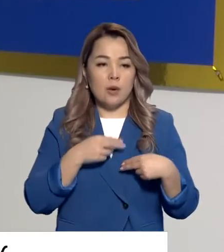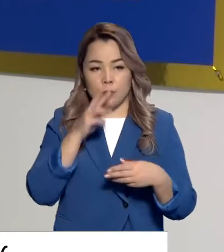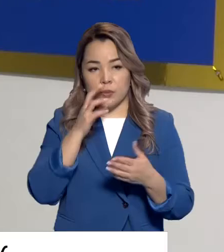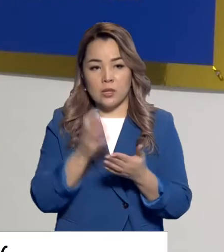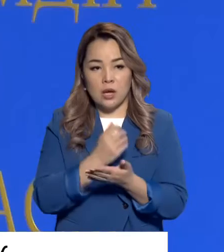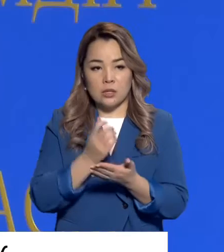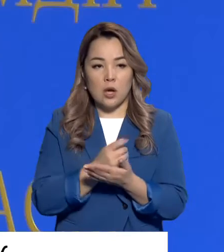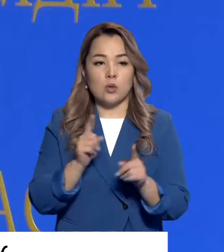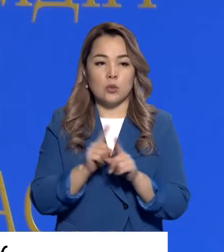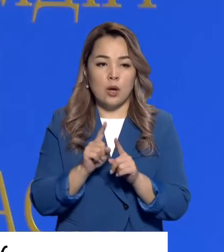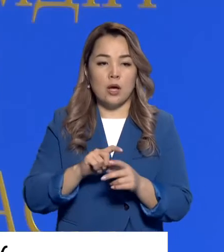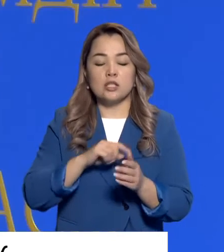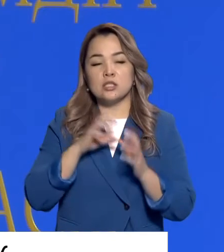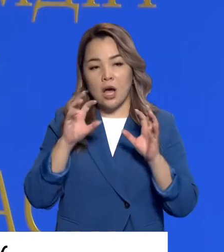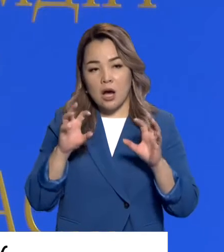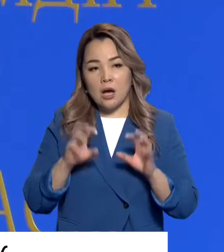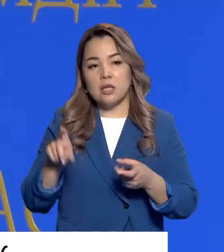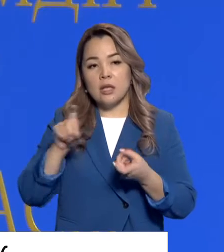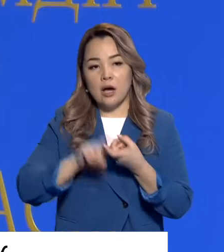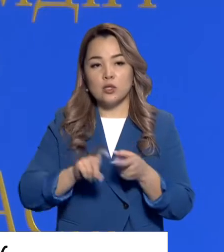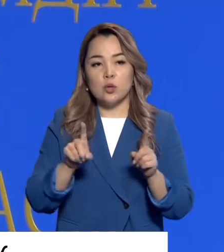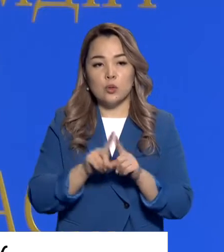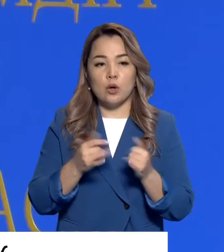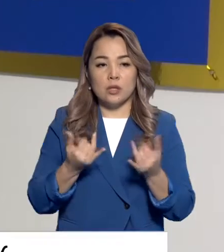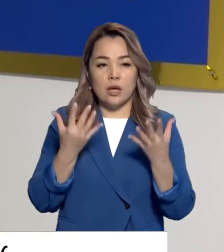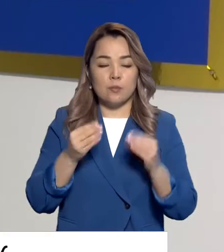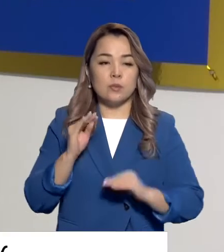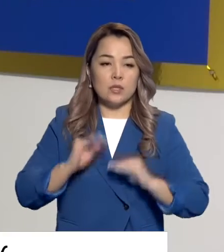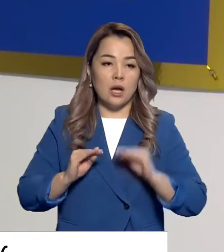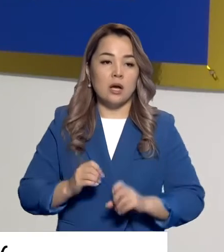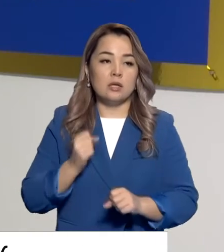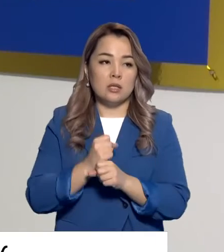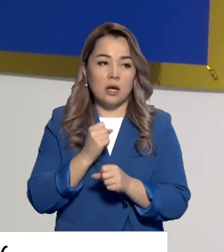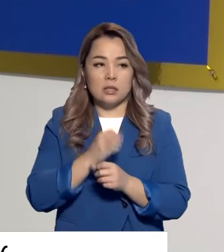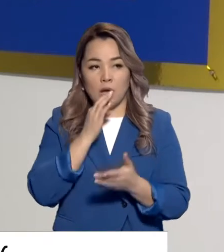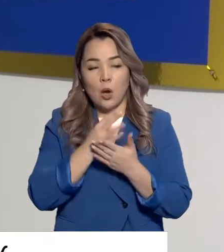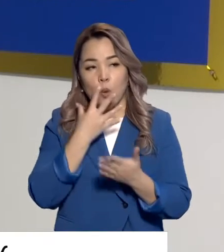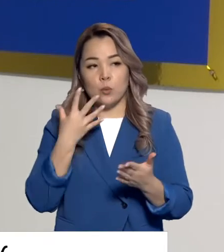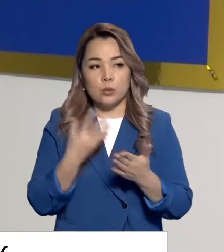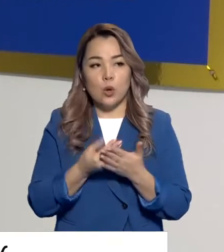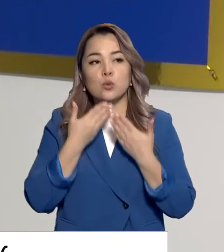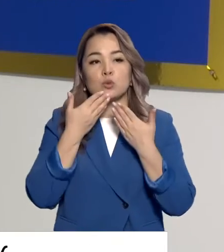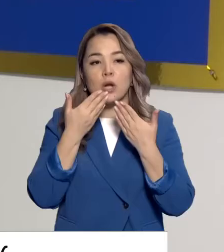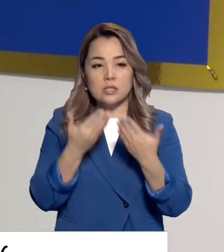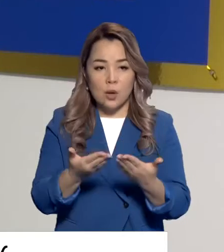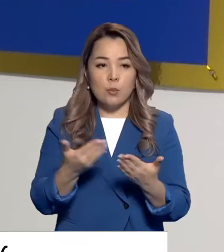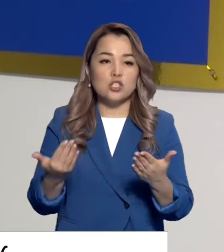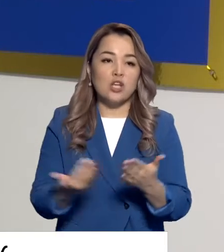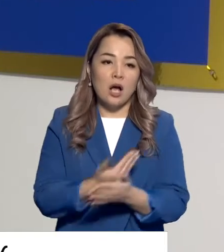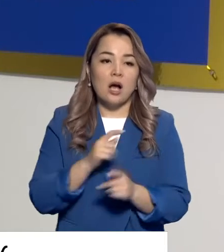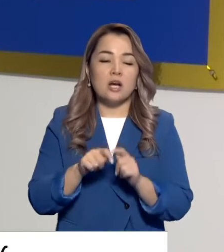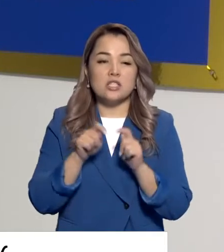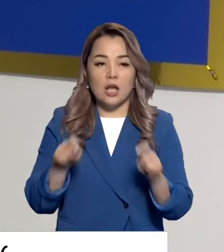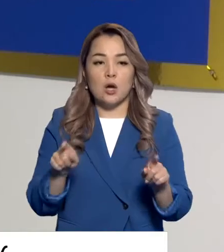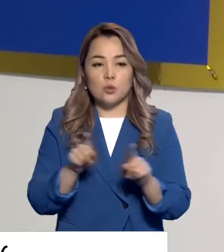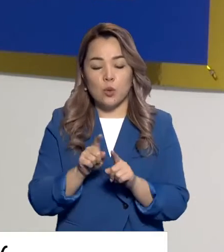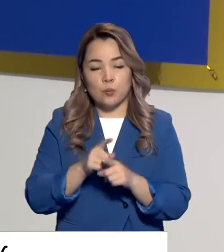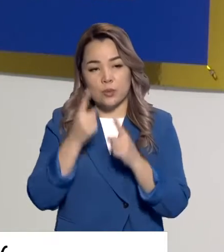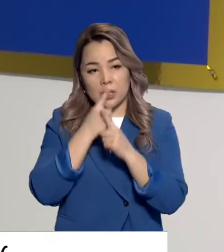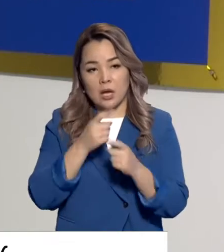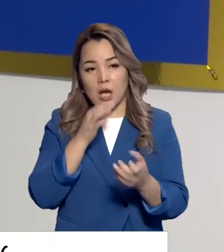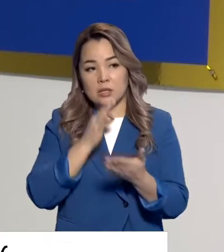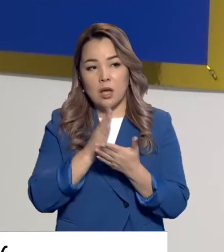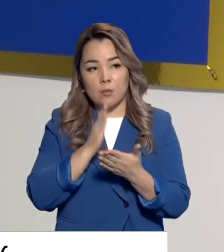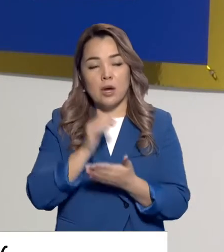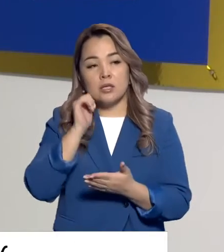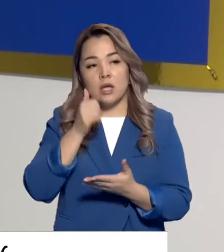мәселесі, бірақ бұның барлығы заң аясында. Біз қазіргі жасақтап жатырған өзіміздің сұранысымызға жаңадан ашылатын мектептерді де ескеріп отырмыз.